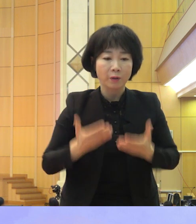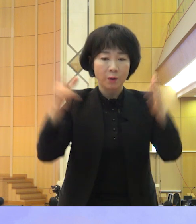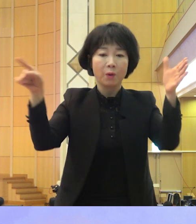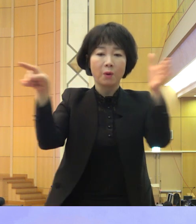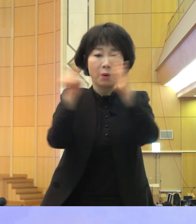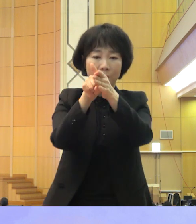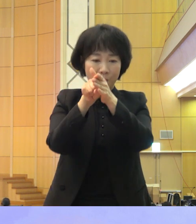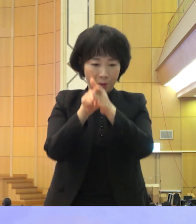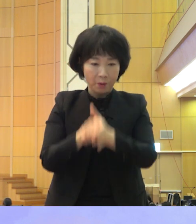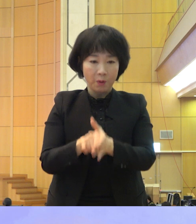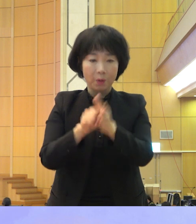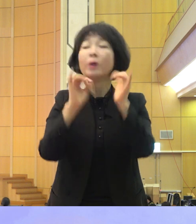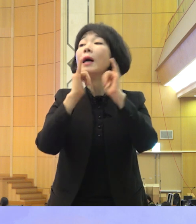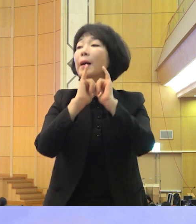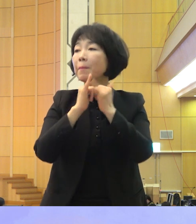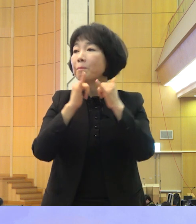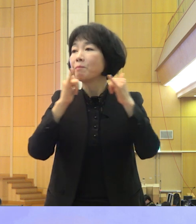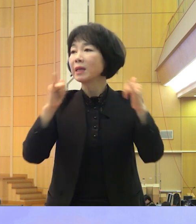축복받아요.